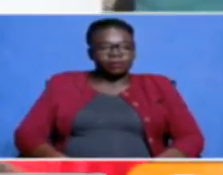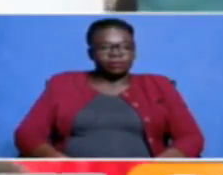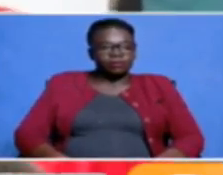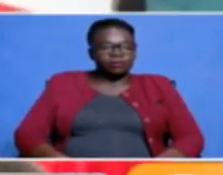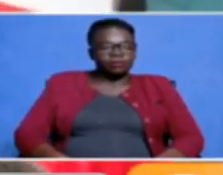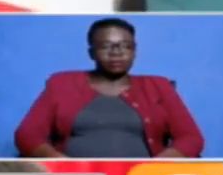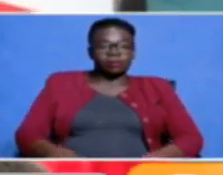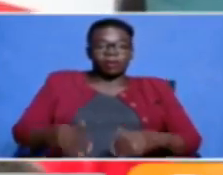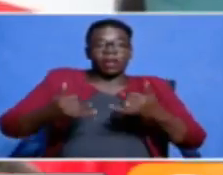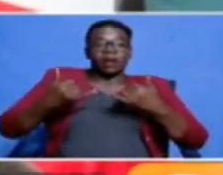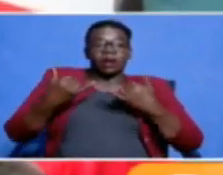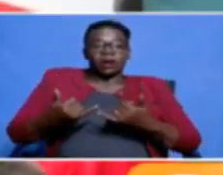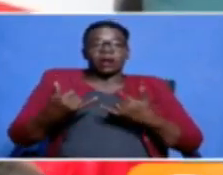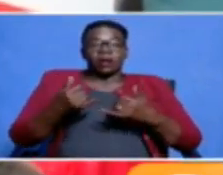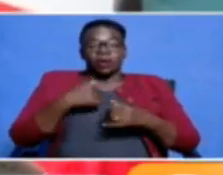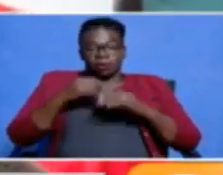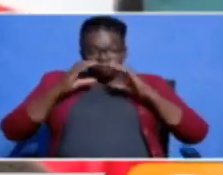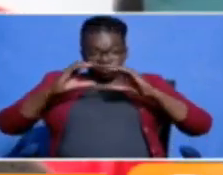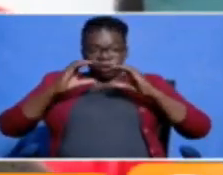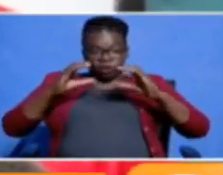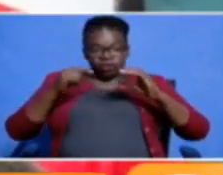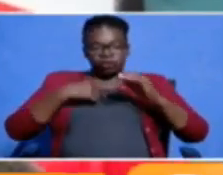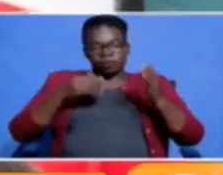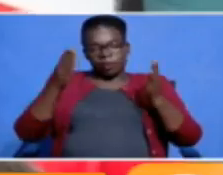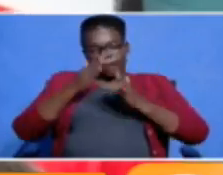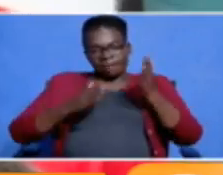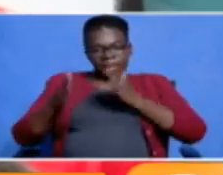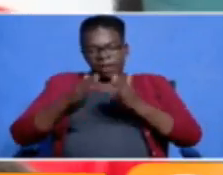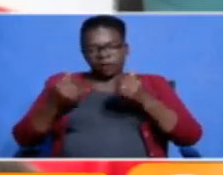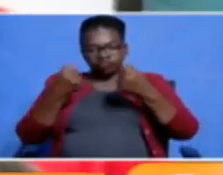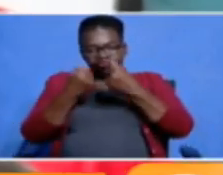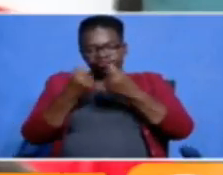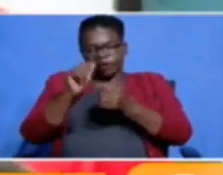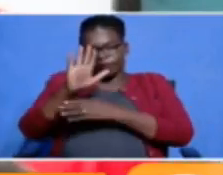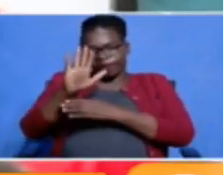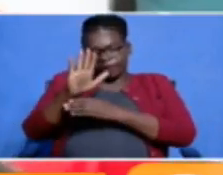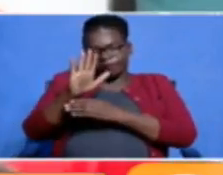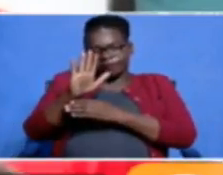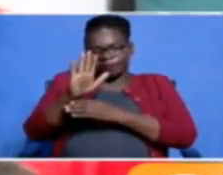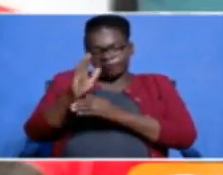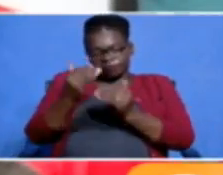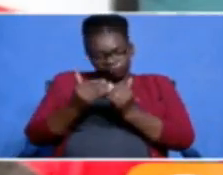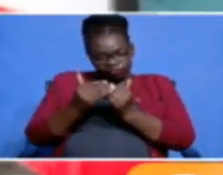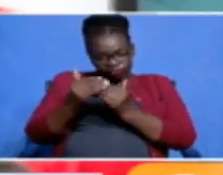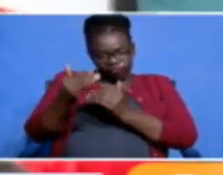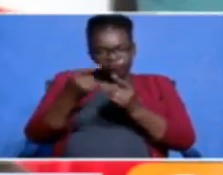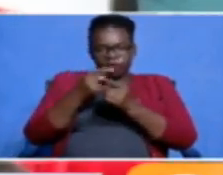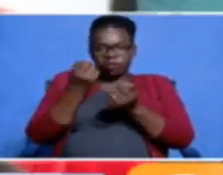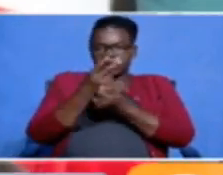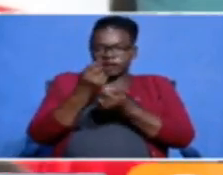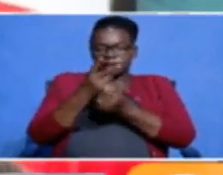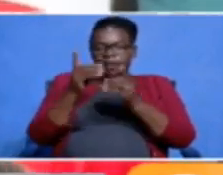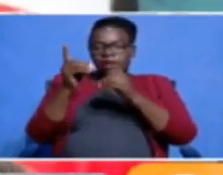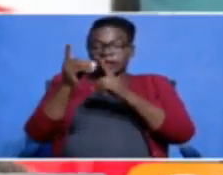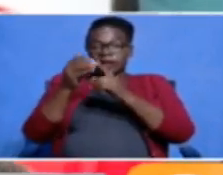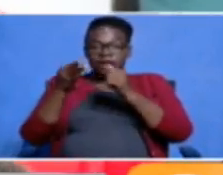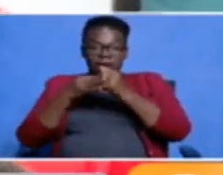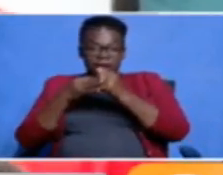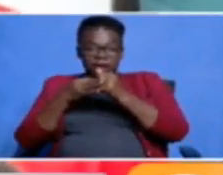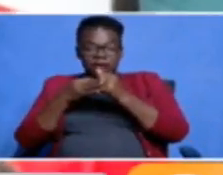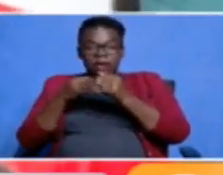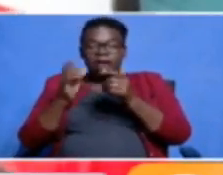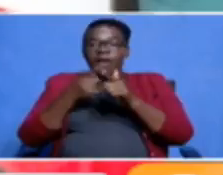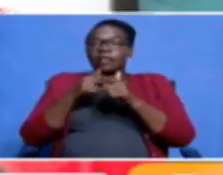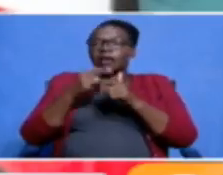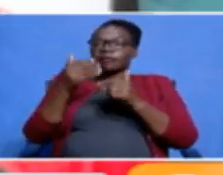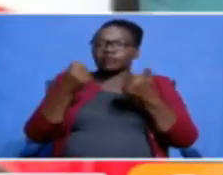Kwa sasa kama coach, mimi mpango wangu kwanza ni target ya mechi tano ambazo tutaanza kucheza kuanzia Disemba 8. Nadhani baada ya